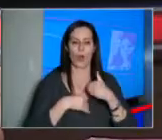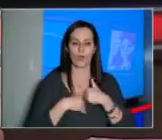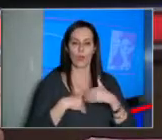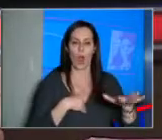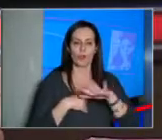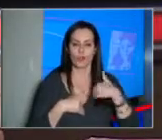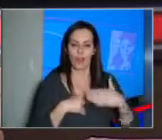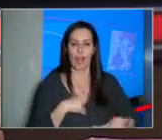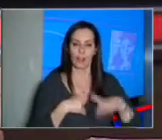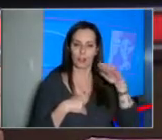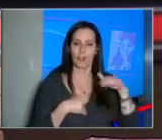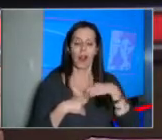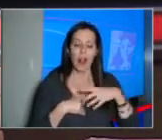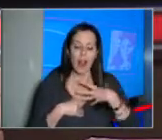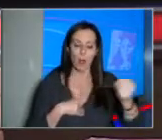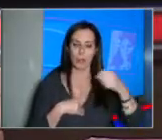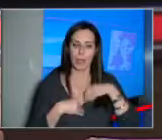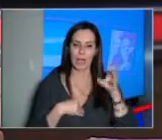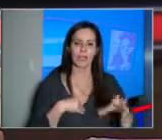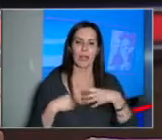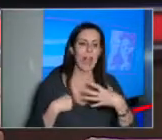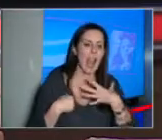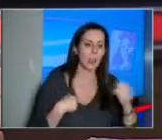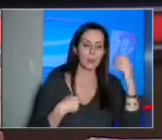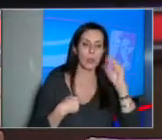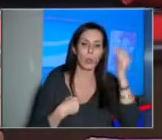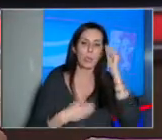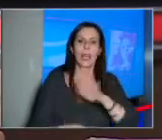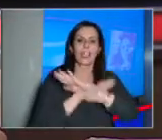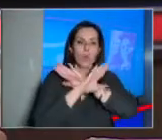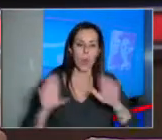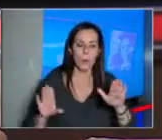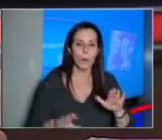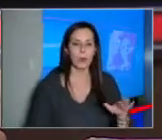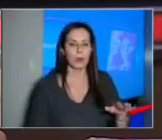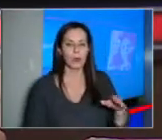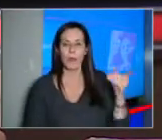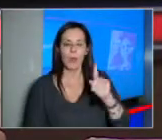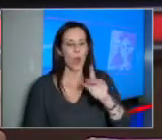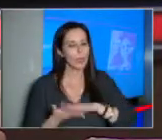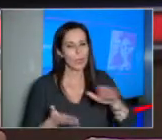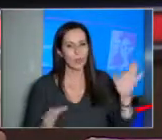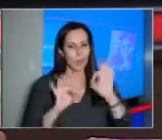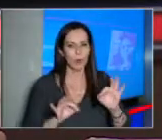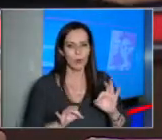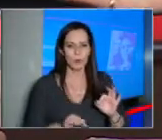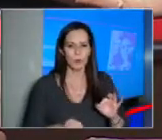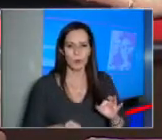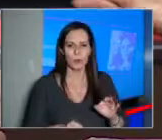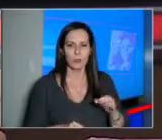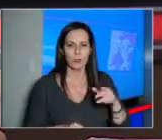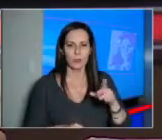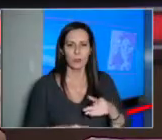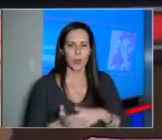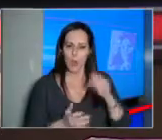לשכונה שגדלתי בה, לקחו אותי לגן, לקחו אותי בית ספר, לא זכרתי כלום. ועדיין הזיכרונות לא נקלטים. ולא את הגננת ולא כלום, לגננת יש